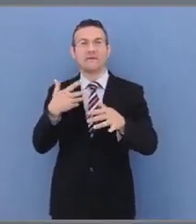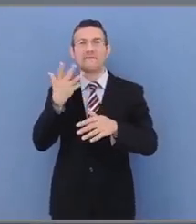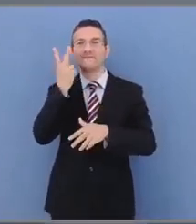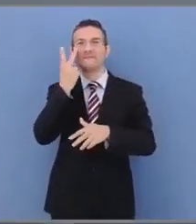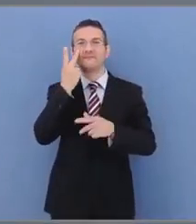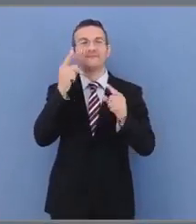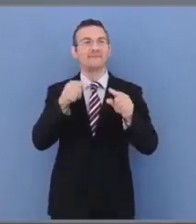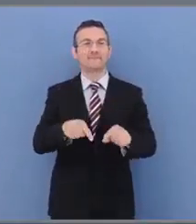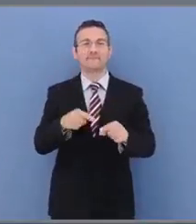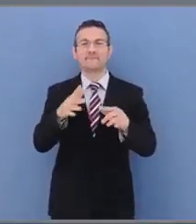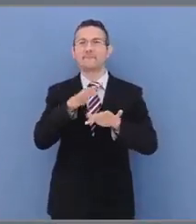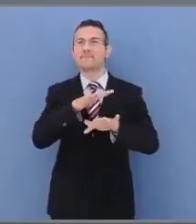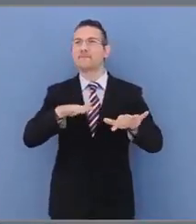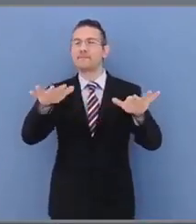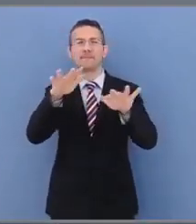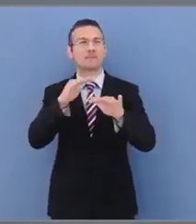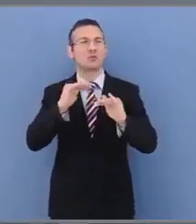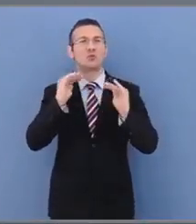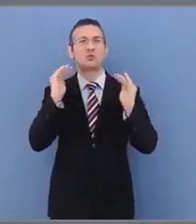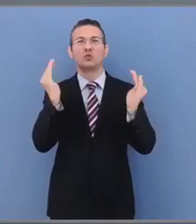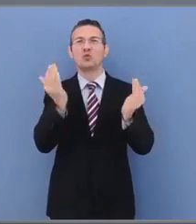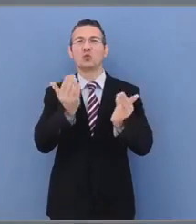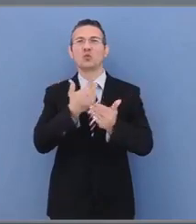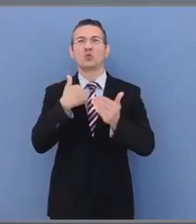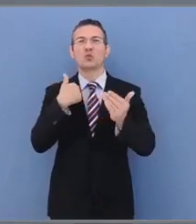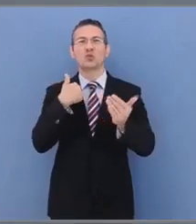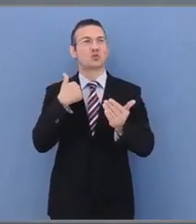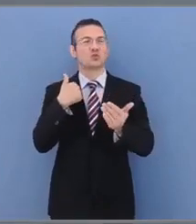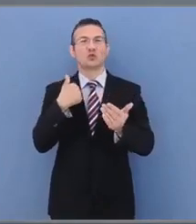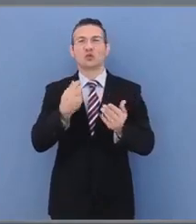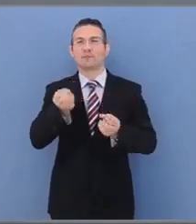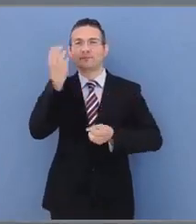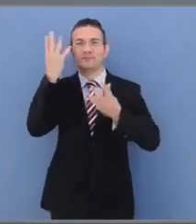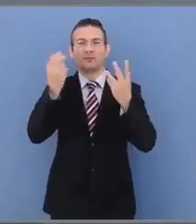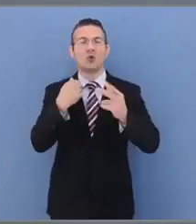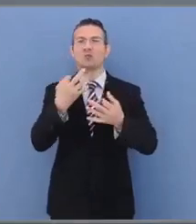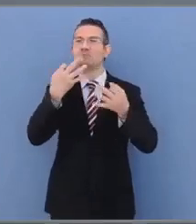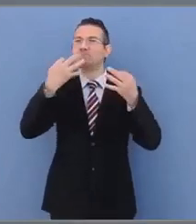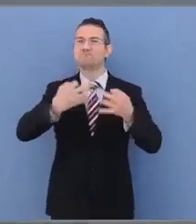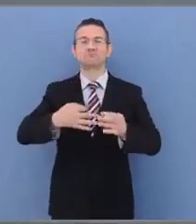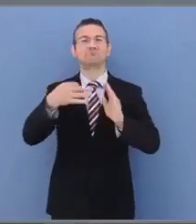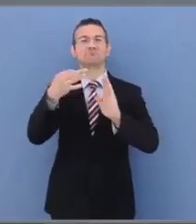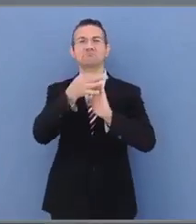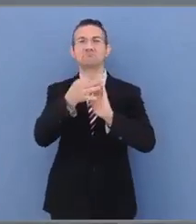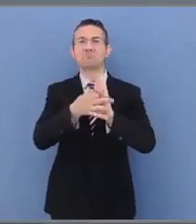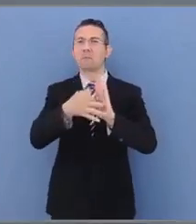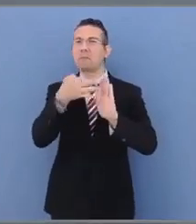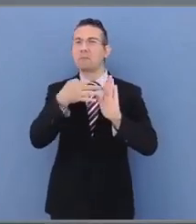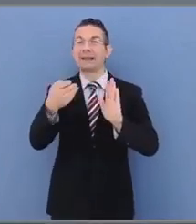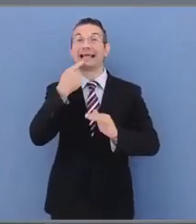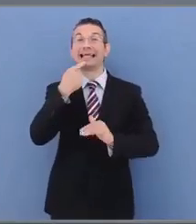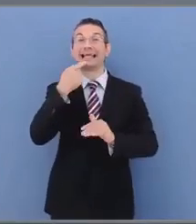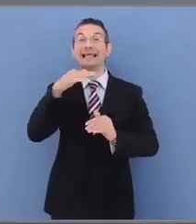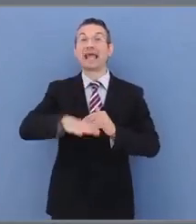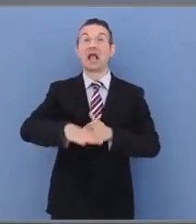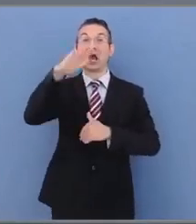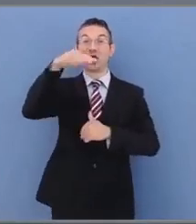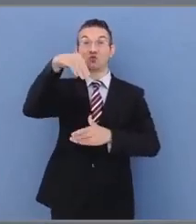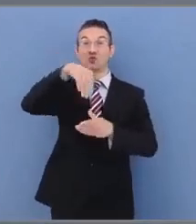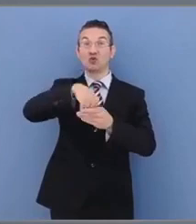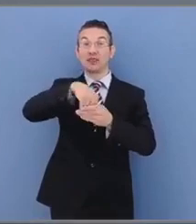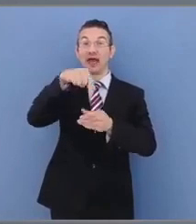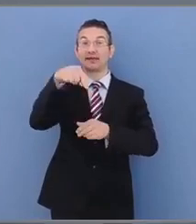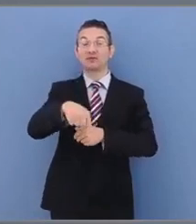malmesso e tutto quanto, adesso comunque tutto reinventato, tutto a dovere. Cioè, per chi è cresciuto qua dentro è un punto molto